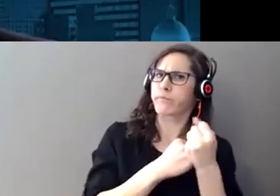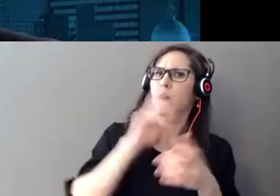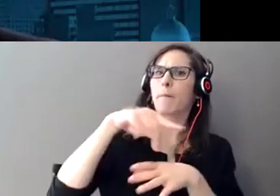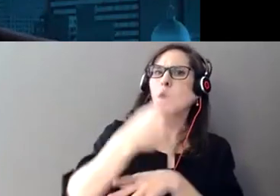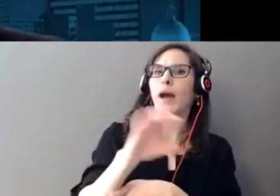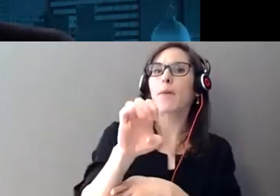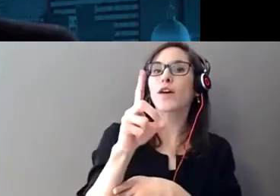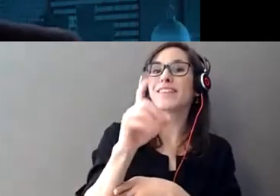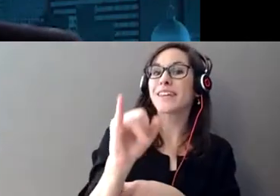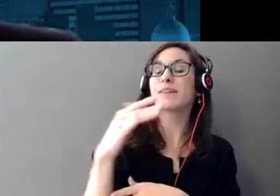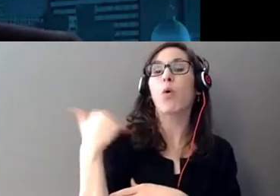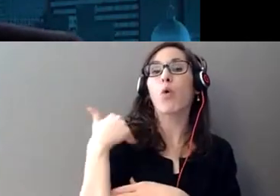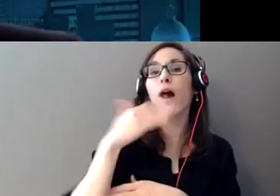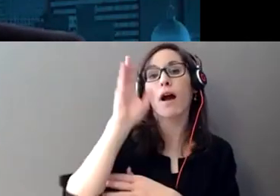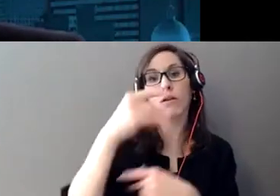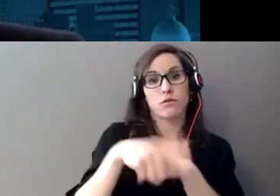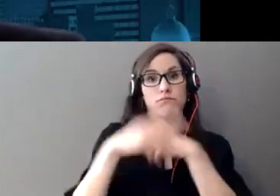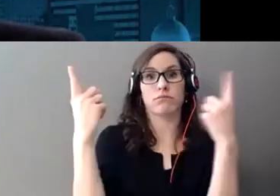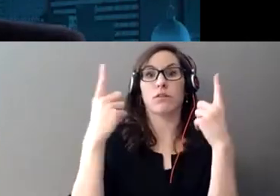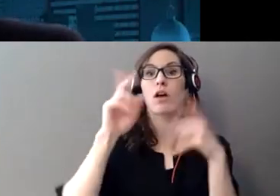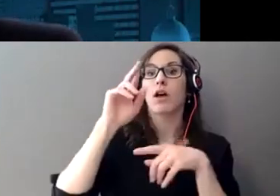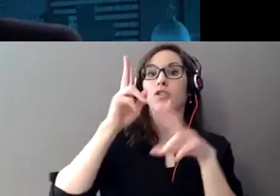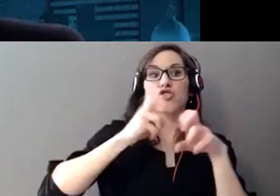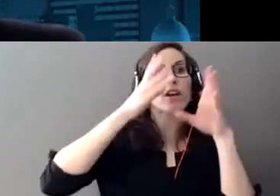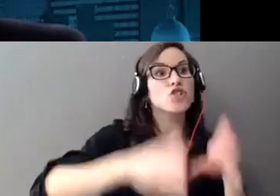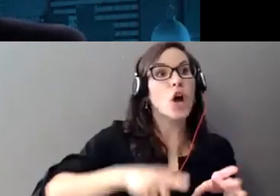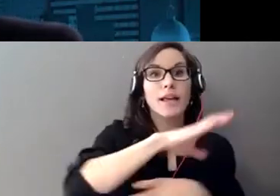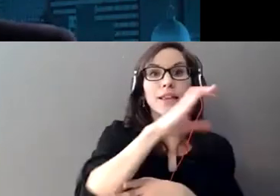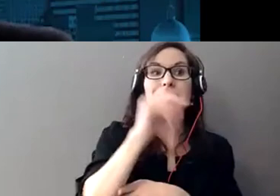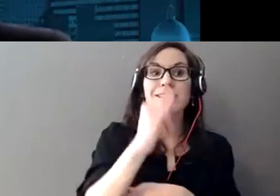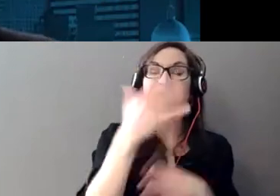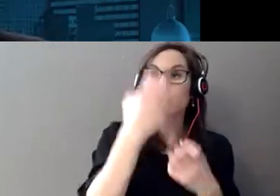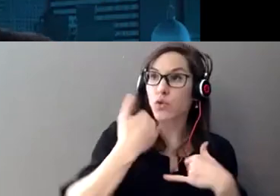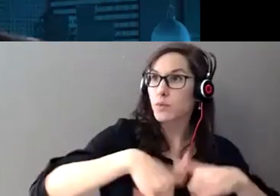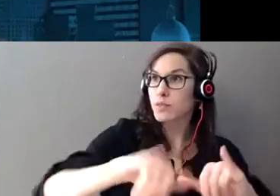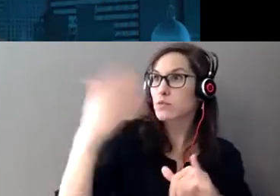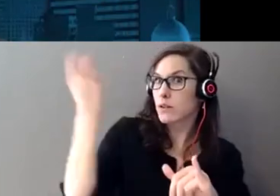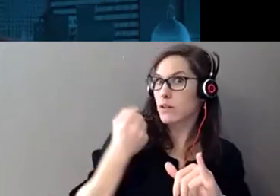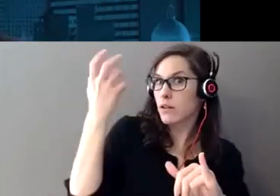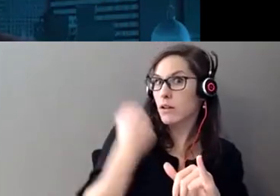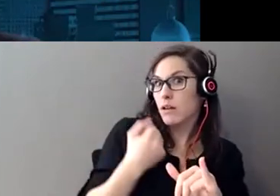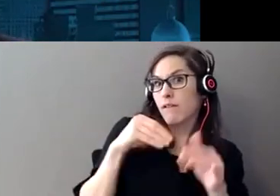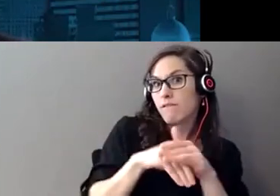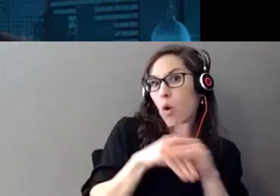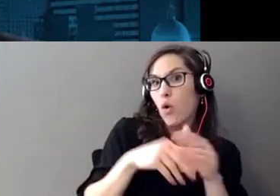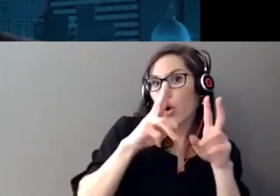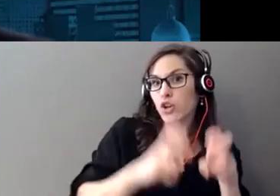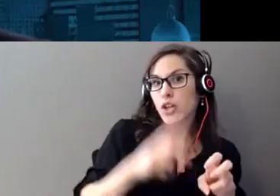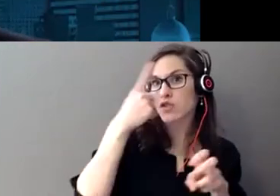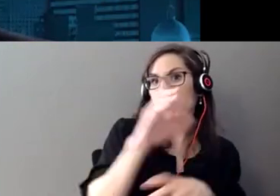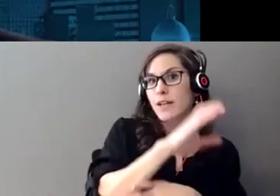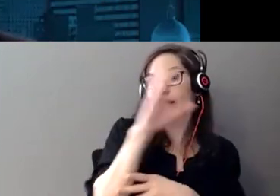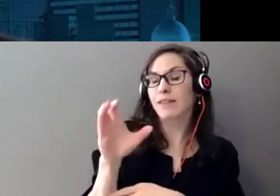'un coup les chercheurs canadiens s'ils voulaient continuer à percevoir leur subvention de recherche pour les charges de recherche du Canada devaient remplir